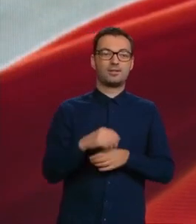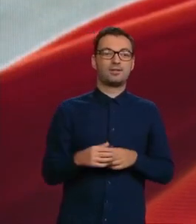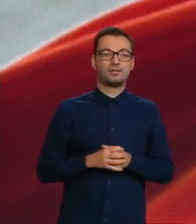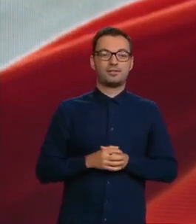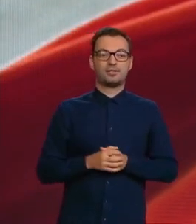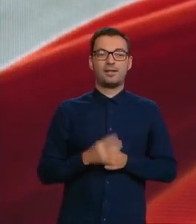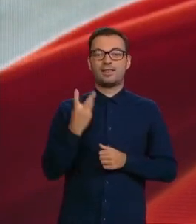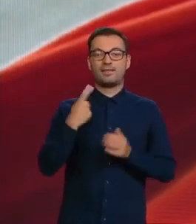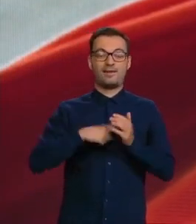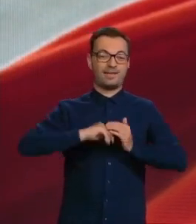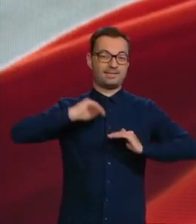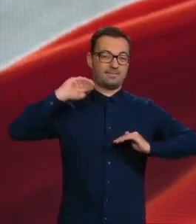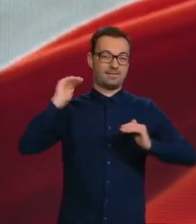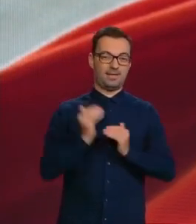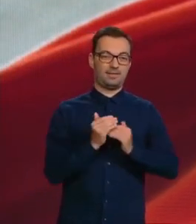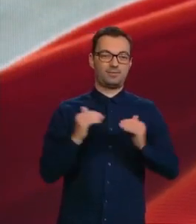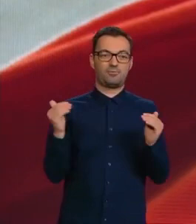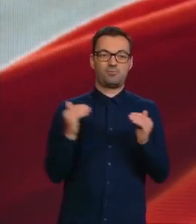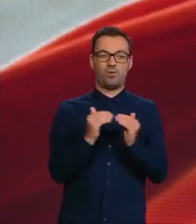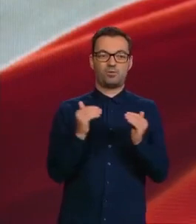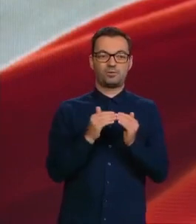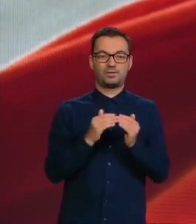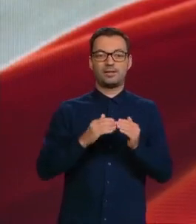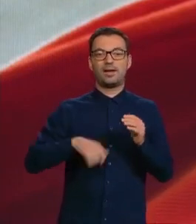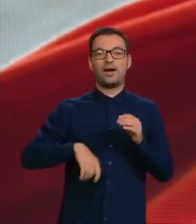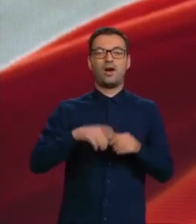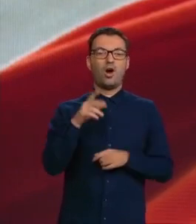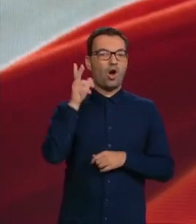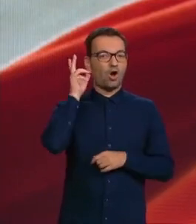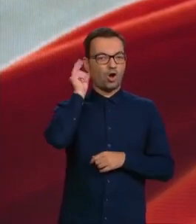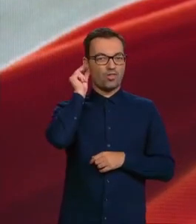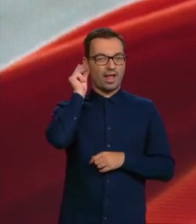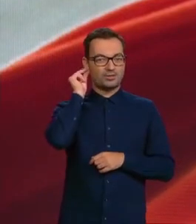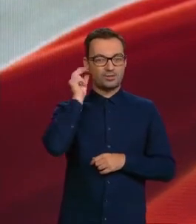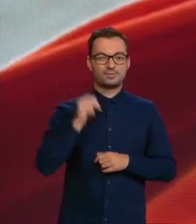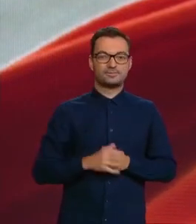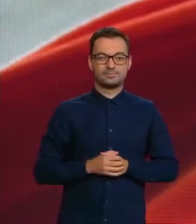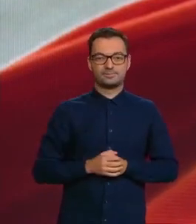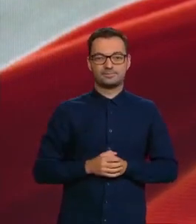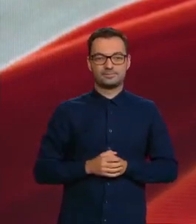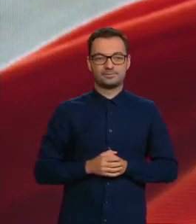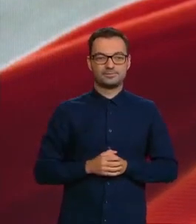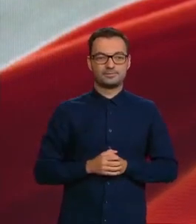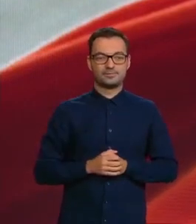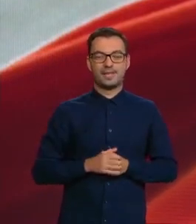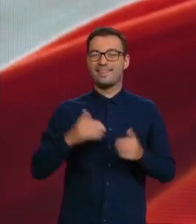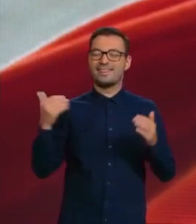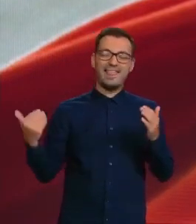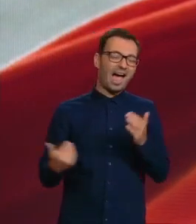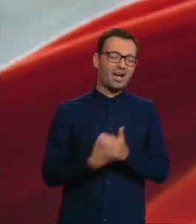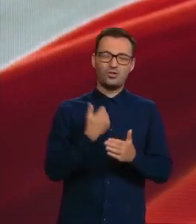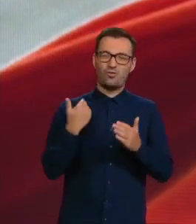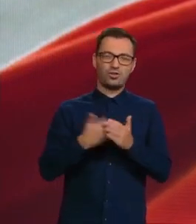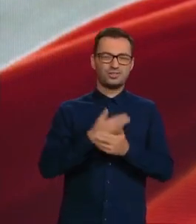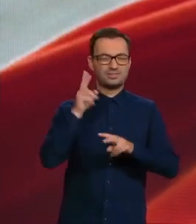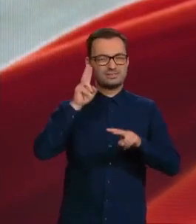2 razy mniej pieniędzy, niż zapłaciła za piłkarza Ronaldo. Najnowocześniejszą rafinerię w